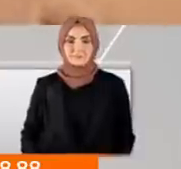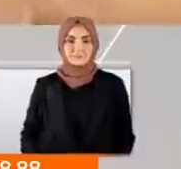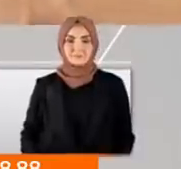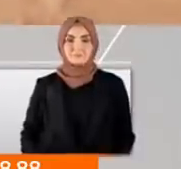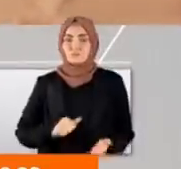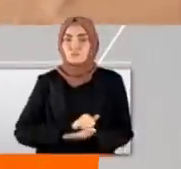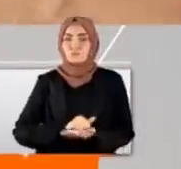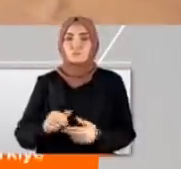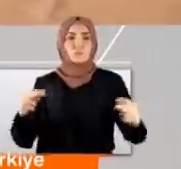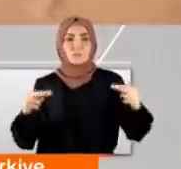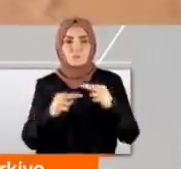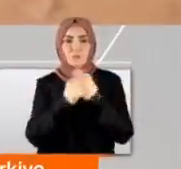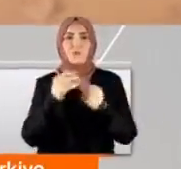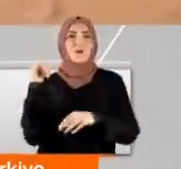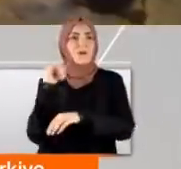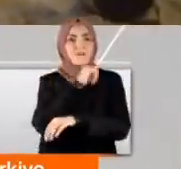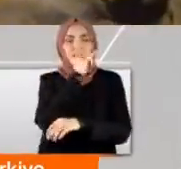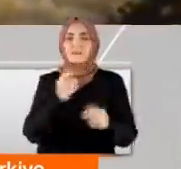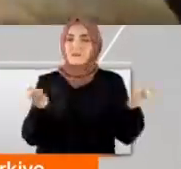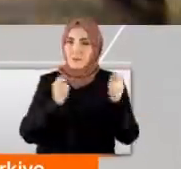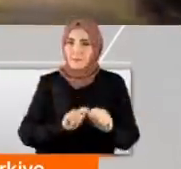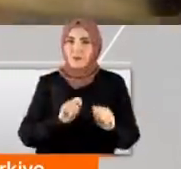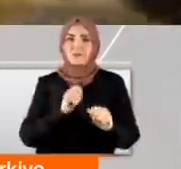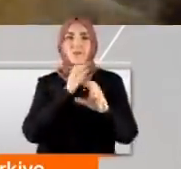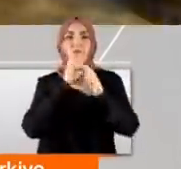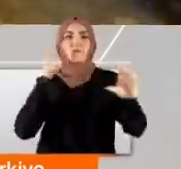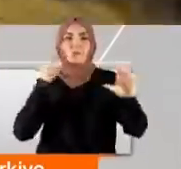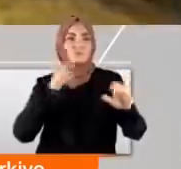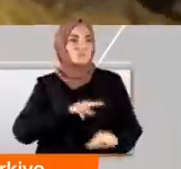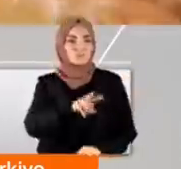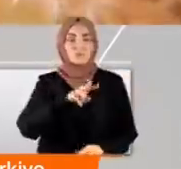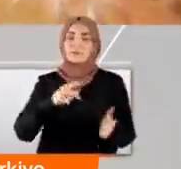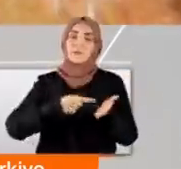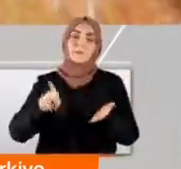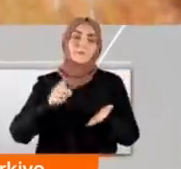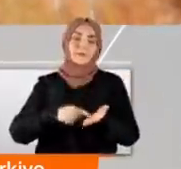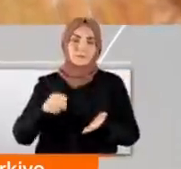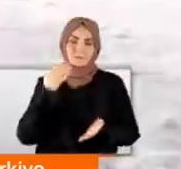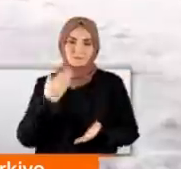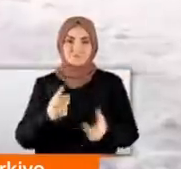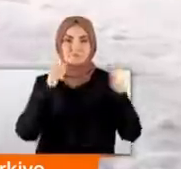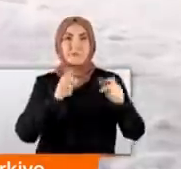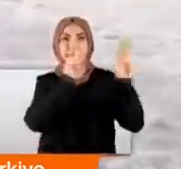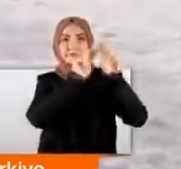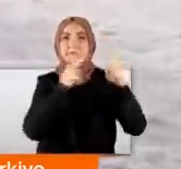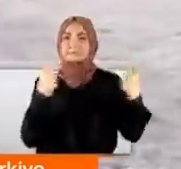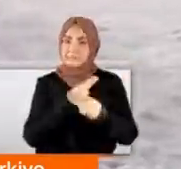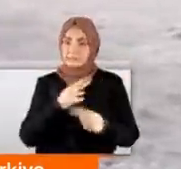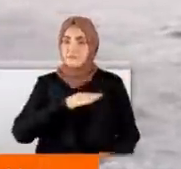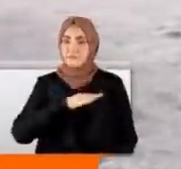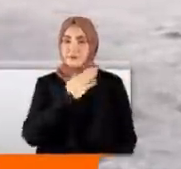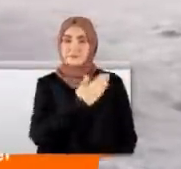Tüm yollar ve havalimanı kapandı, otobüs seferleri iptal edildi. Kente elektrik kesintileri de yaşanıyor.